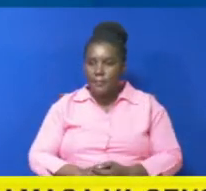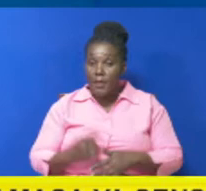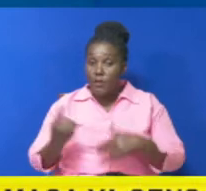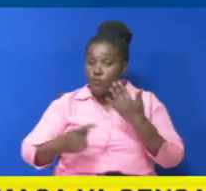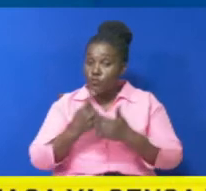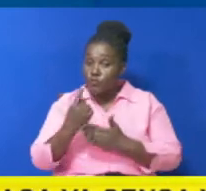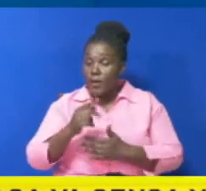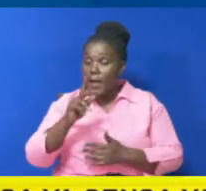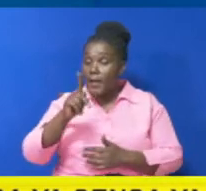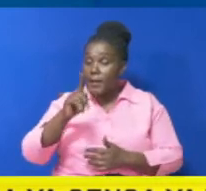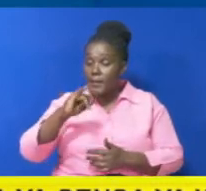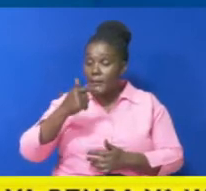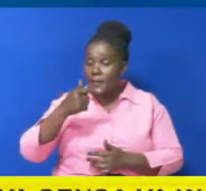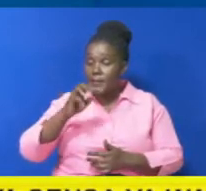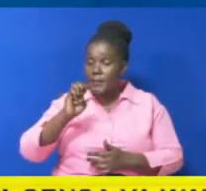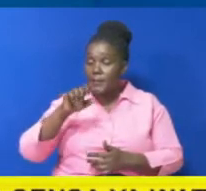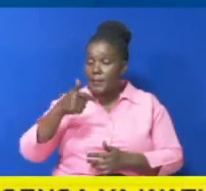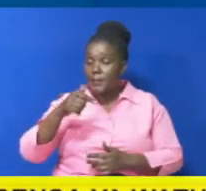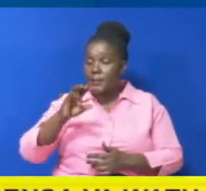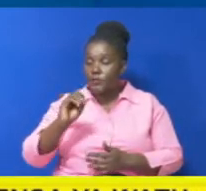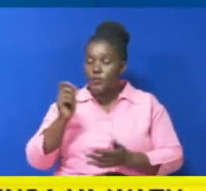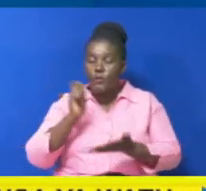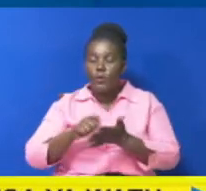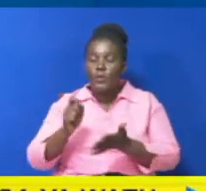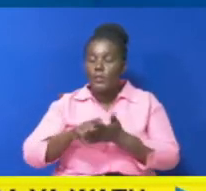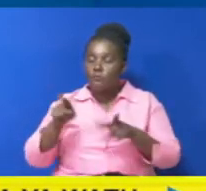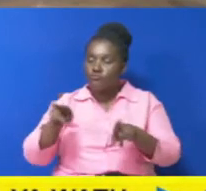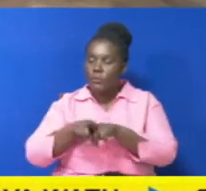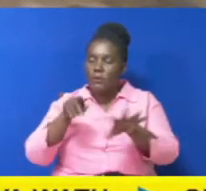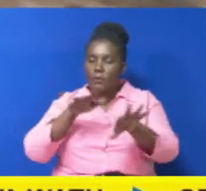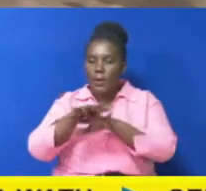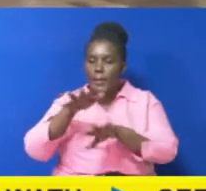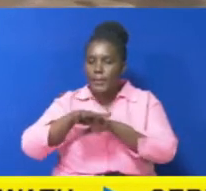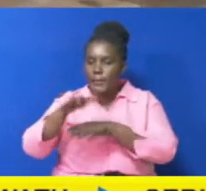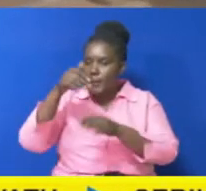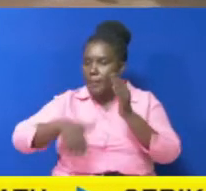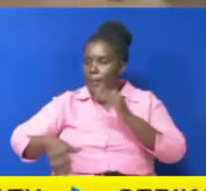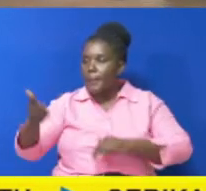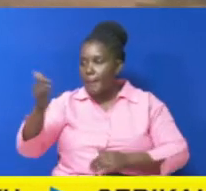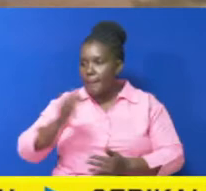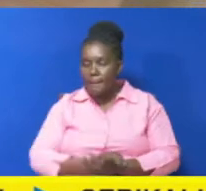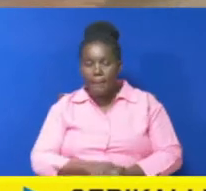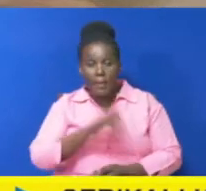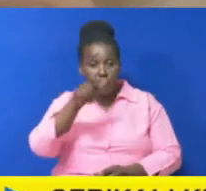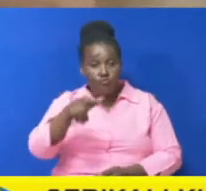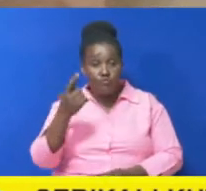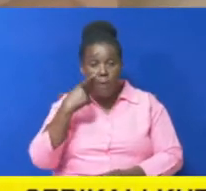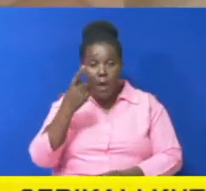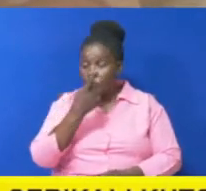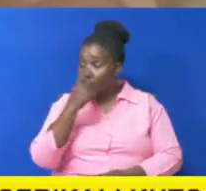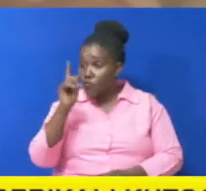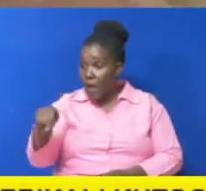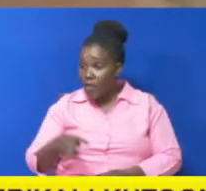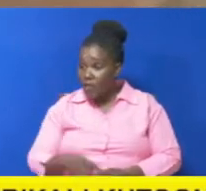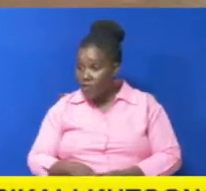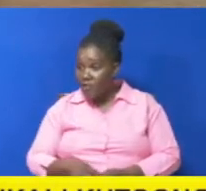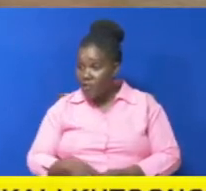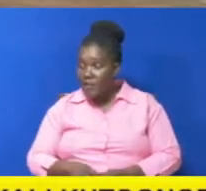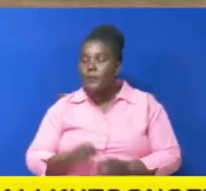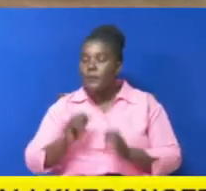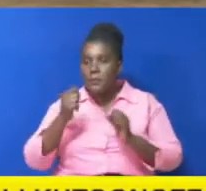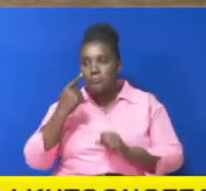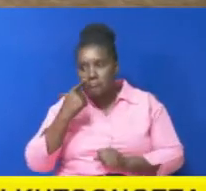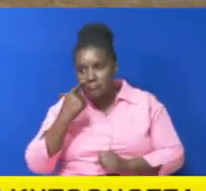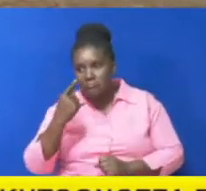Manyara, Hofan Binde ameandaa ripoti hiyo. Mwenye macho haambiwi tazama. Hivi ndivyo